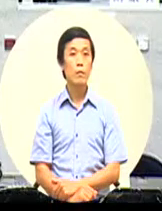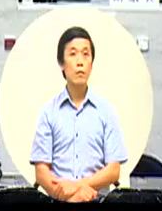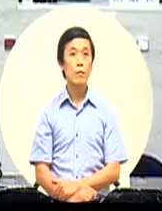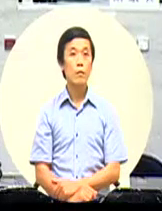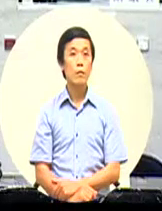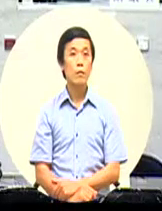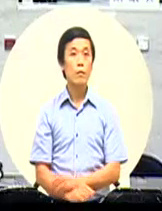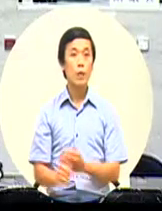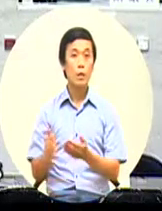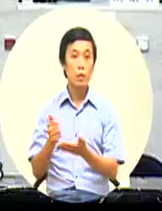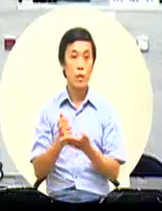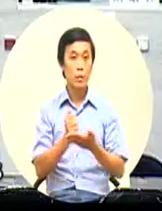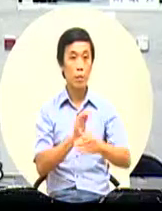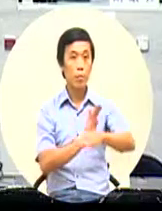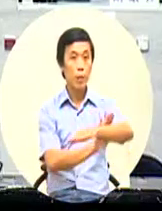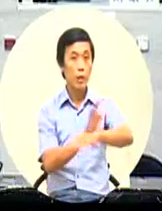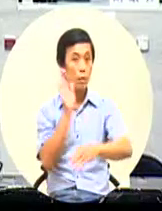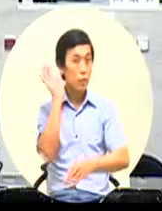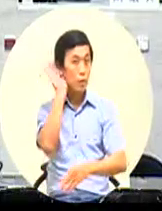也请旁听席的